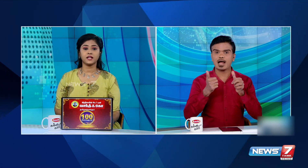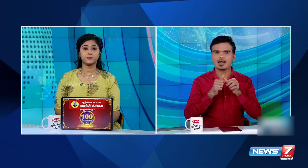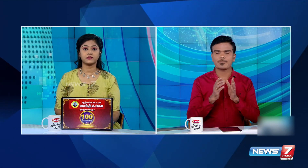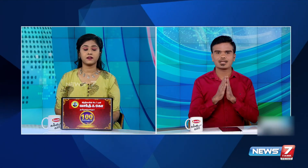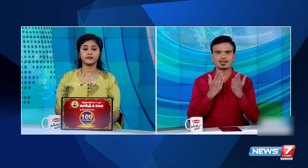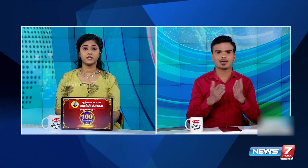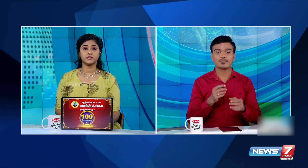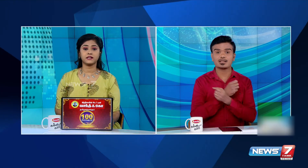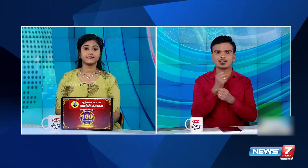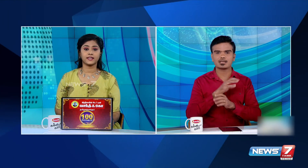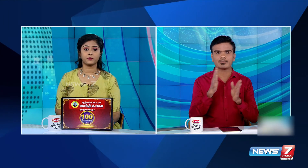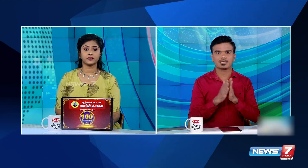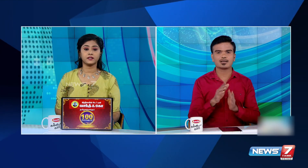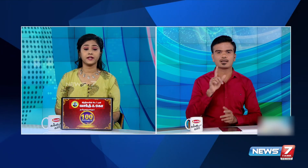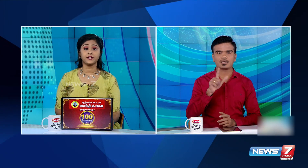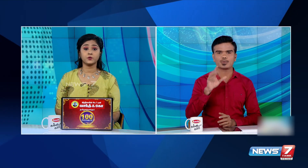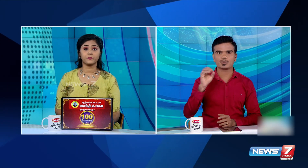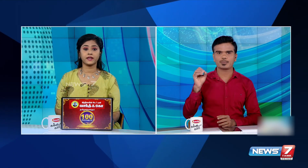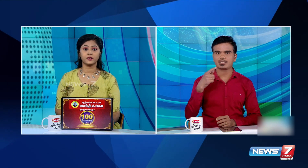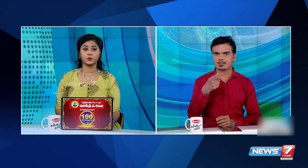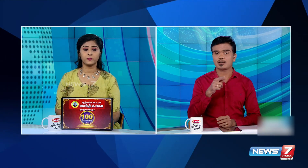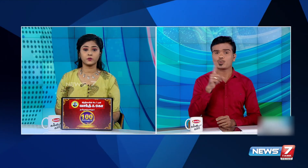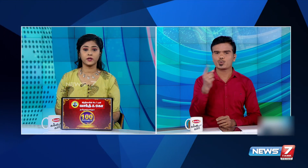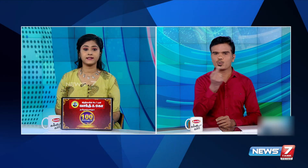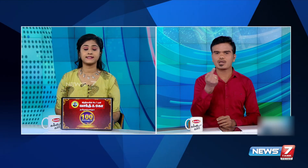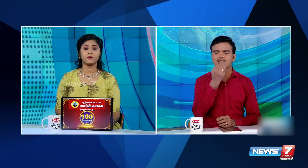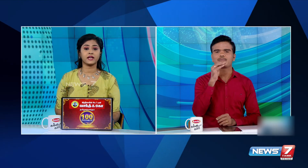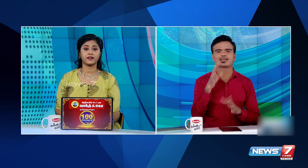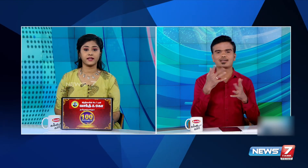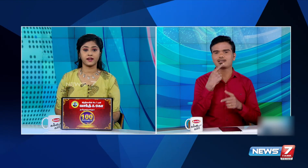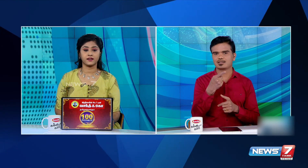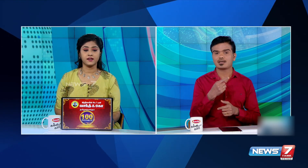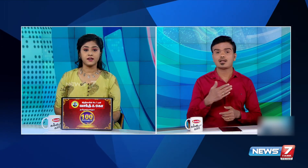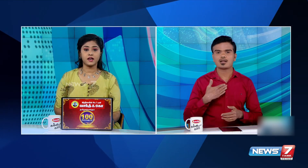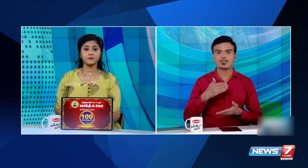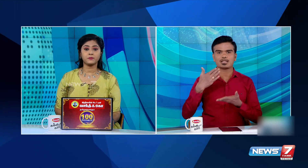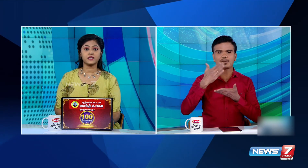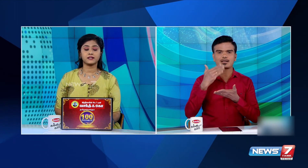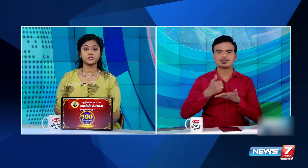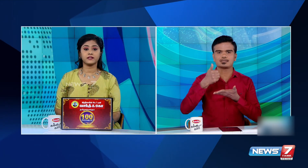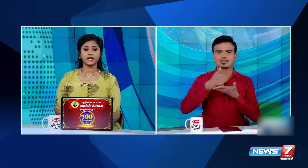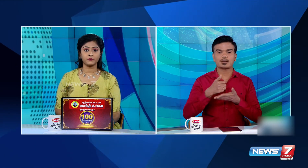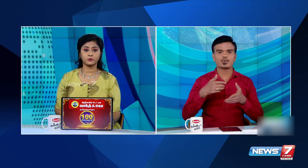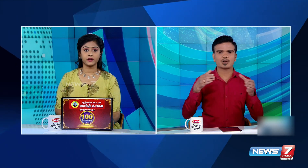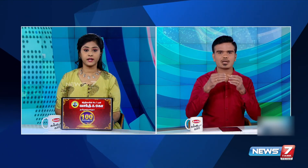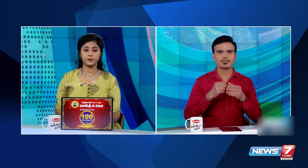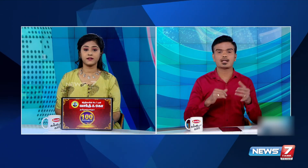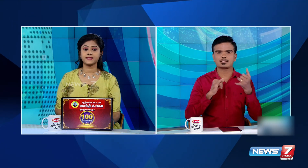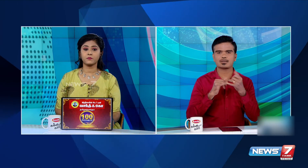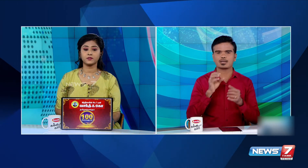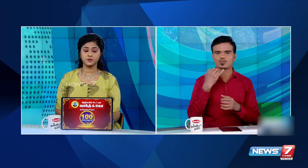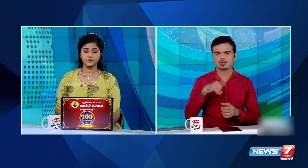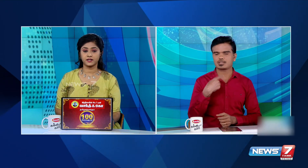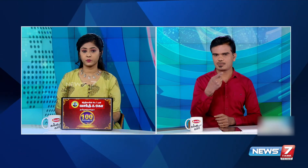பேரறிஞர் அண்ணா பிறந்த நாளில் விடுதலை செய்யப்பட்ட 700 பேரில் ஒருவர் கூட இஸ்லாமியர் இல்லை என நாம் தமிழர் கட்சியின் தலைமை